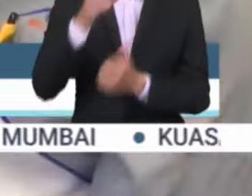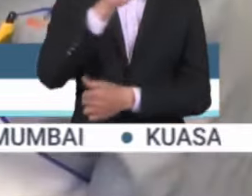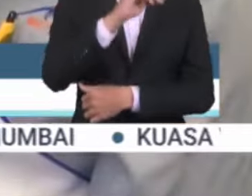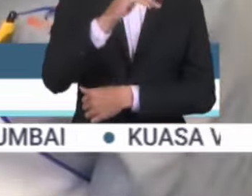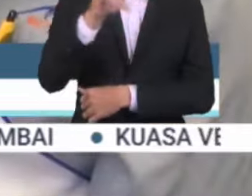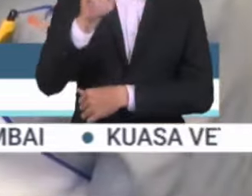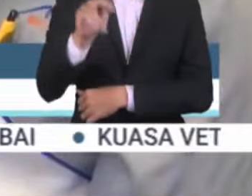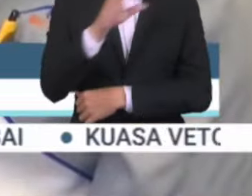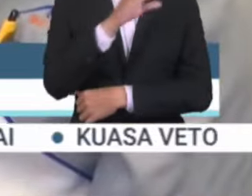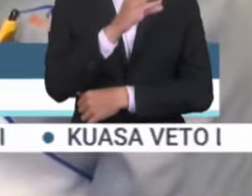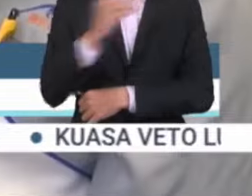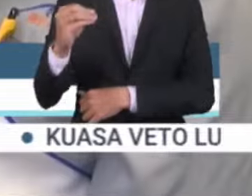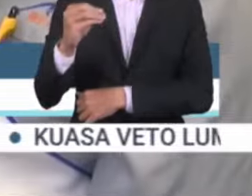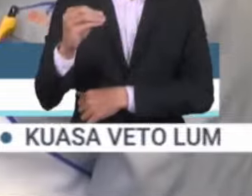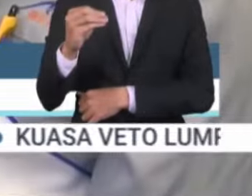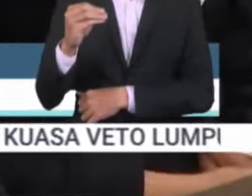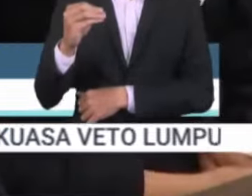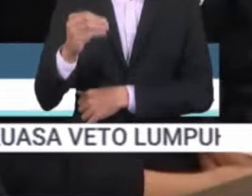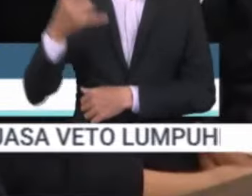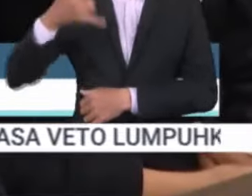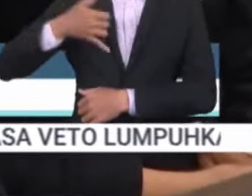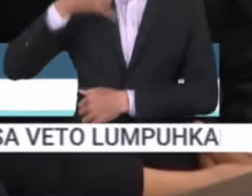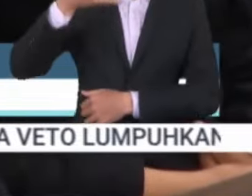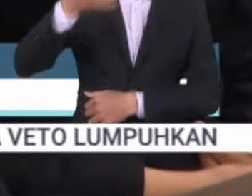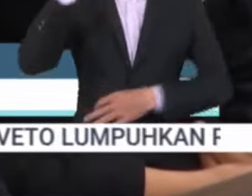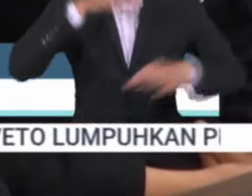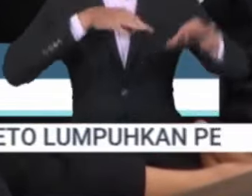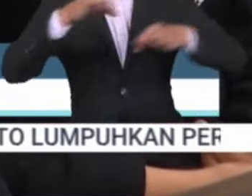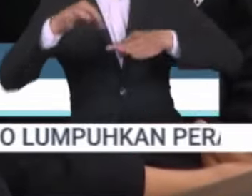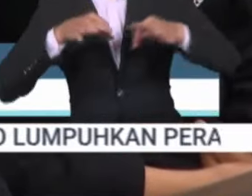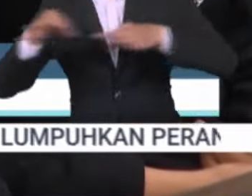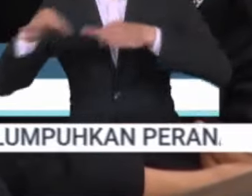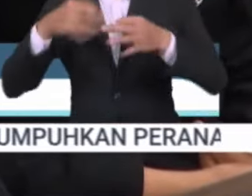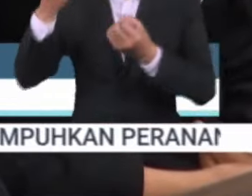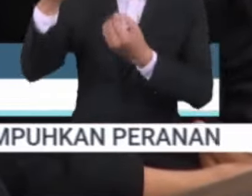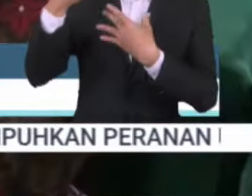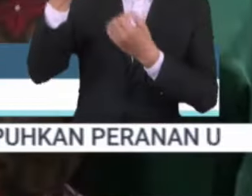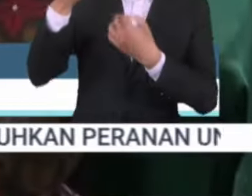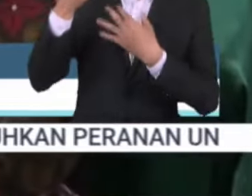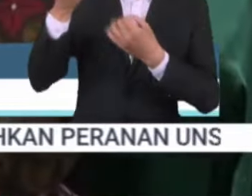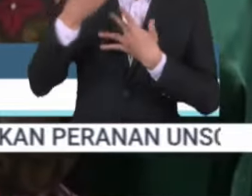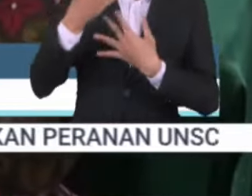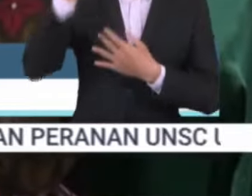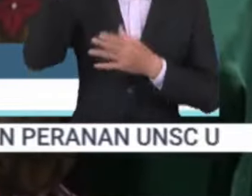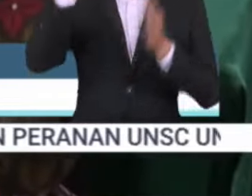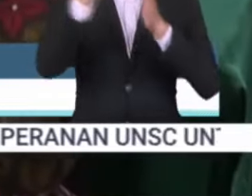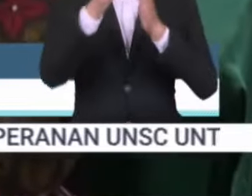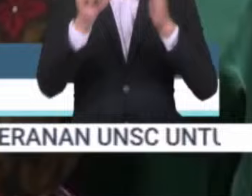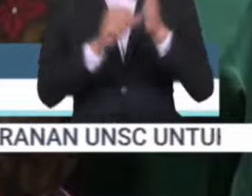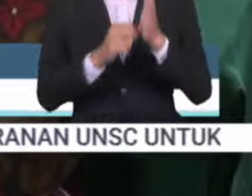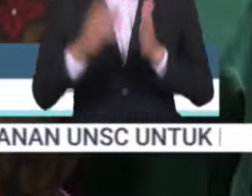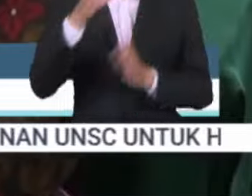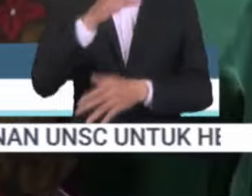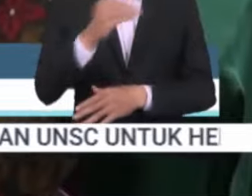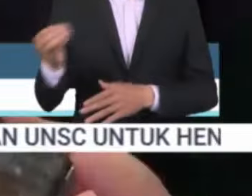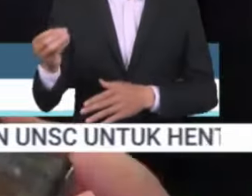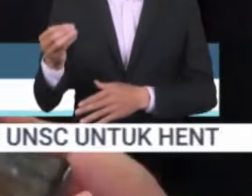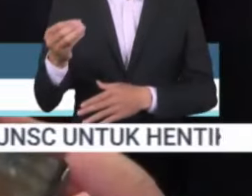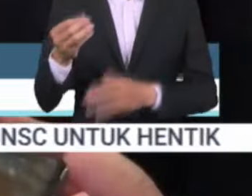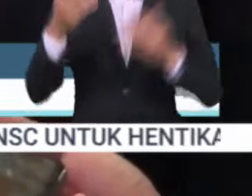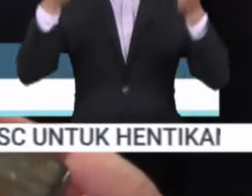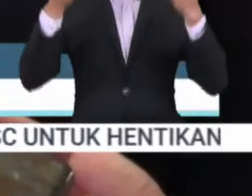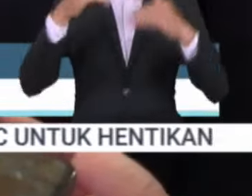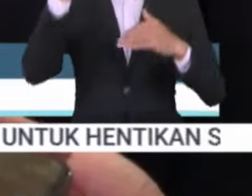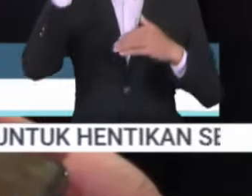MKN, dan pihak NAKSA turun untuk menerangkan kepada kami agensi di lambangan ini mengenai akta ini dan seterusnya